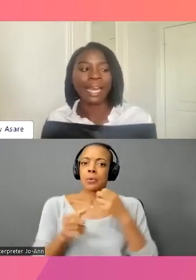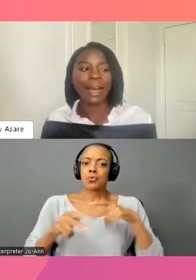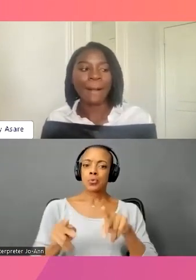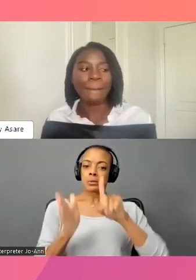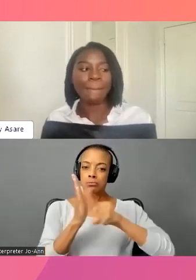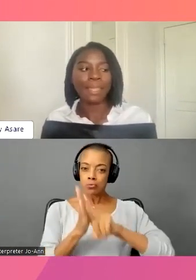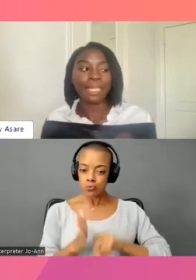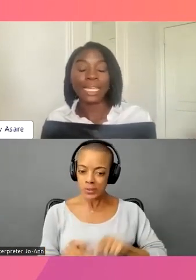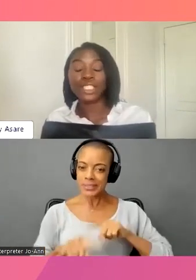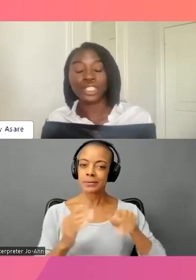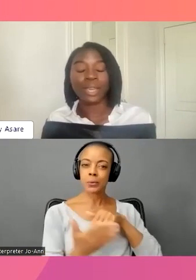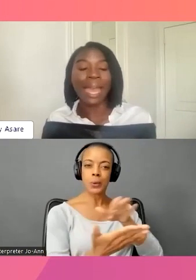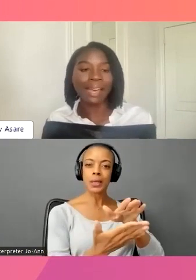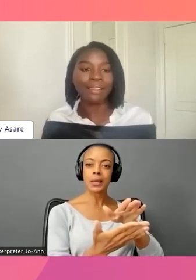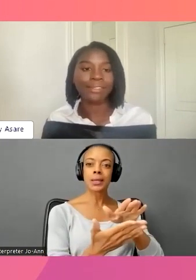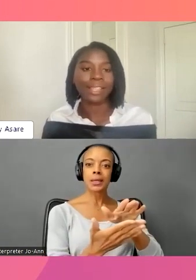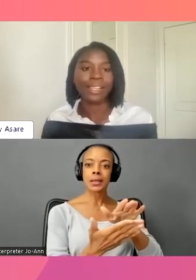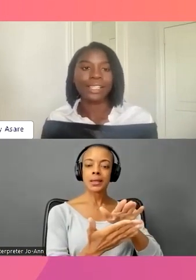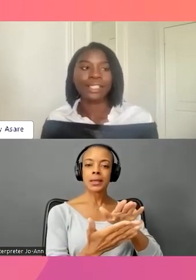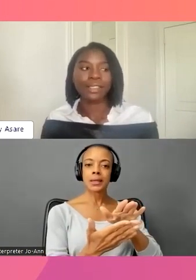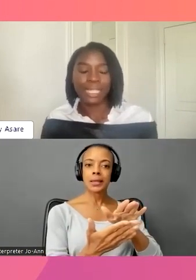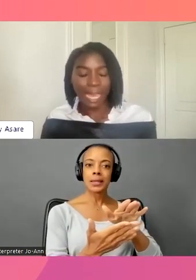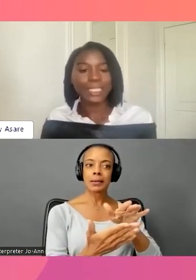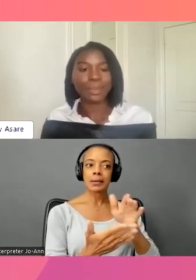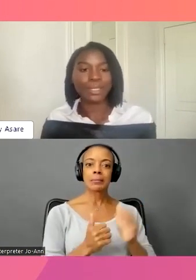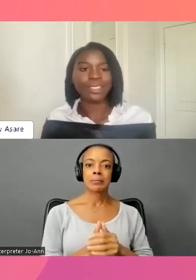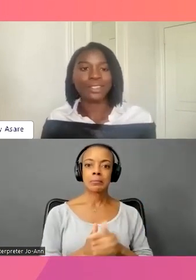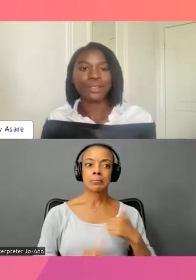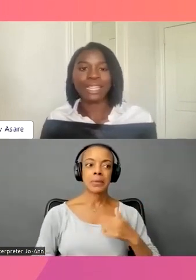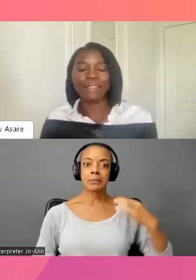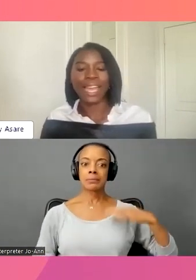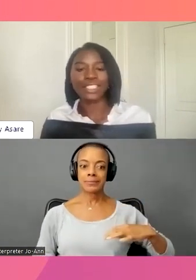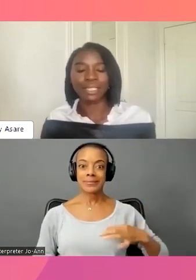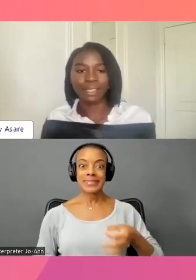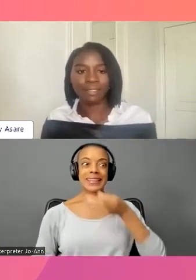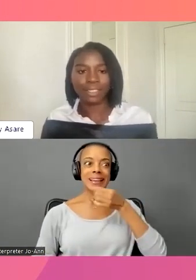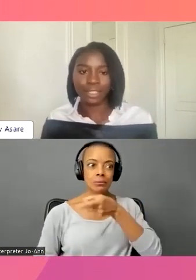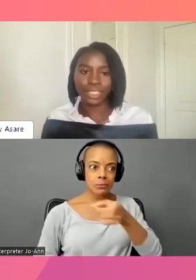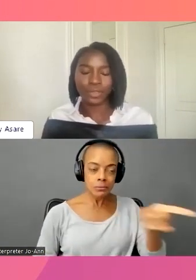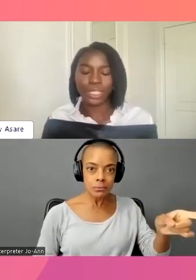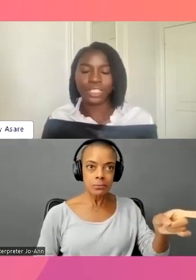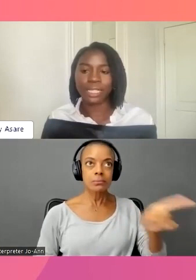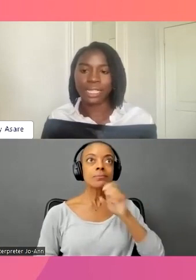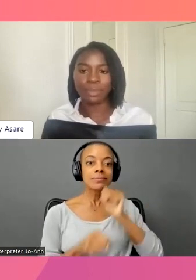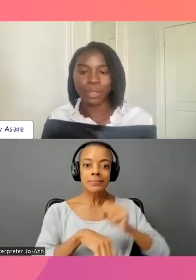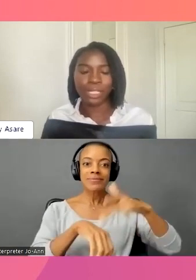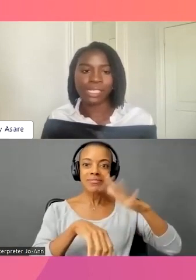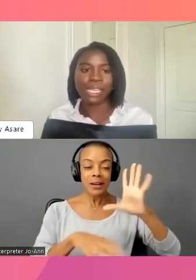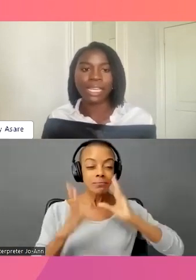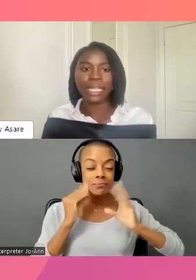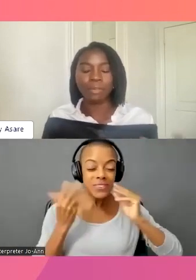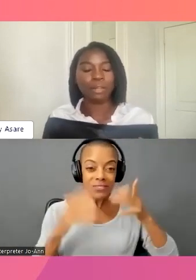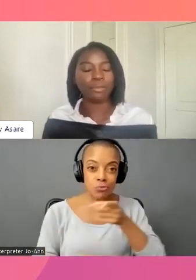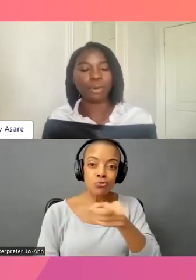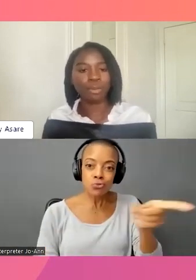par l'intermédiaire de ce projet, j'ai eu l'occasion de faire les choses différemment et j'ai eu l'occasion